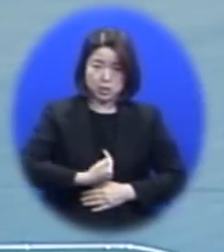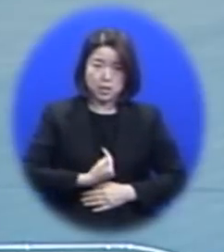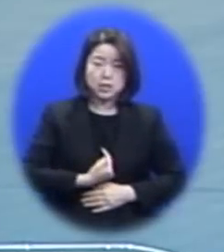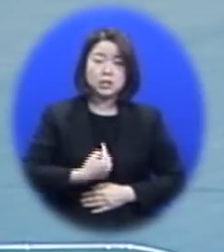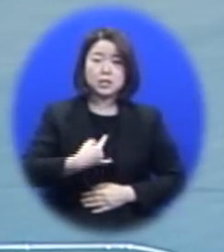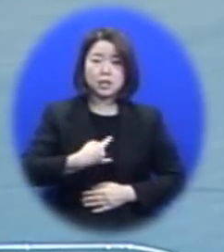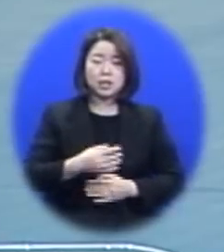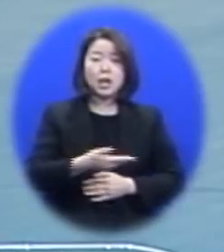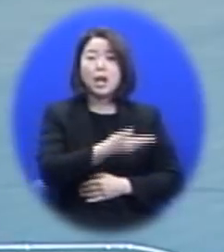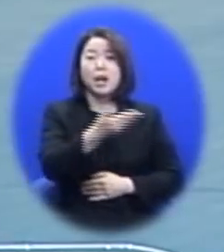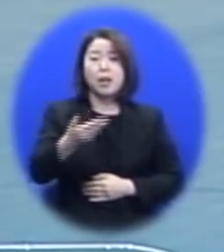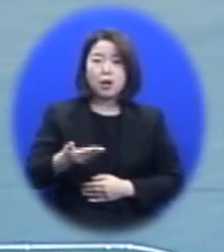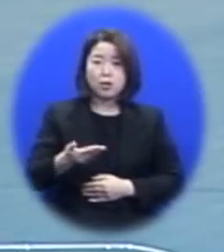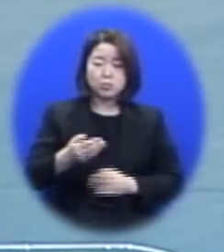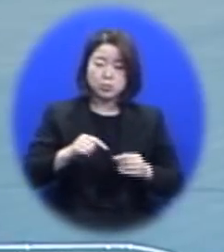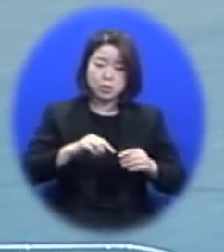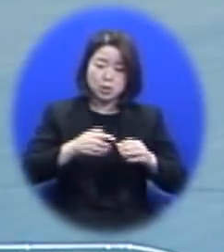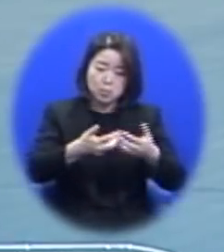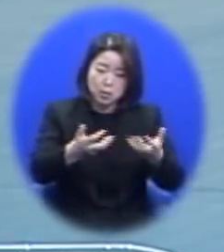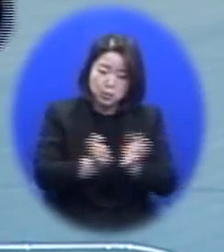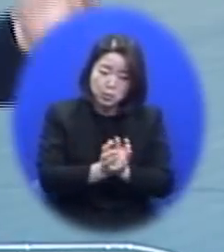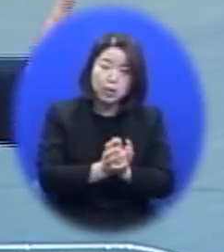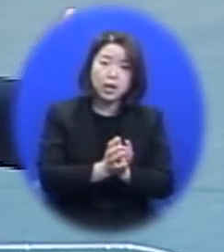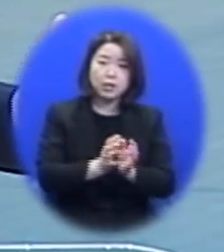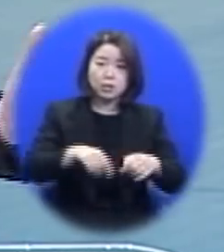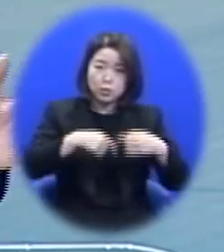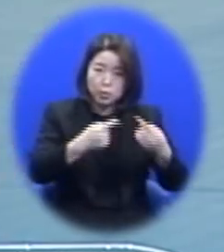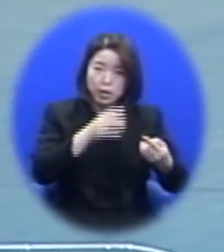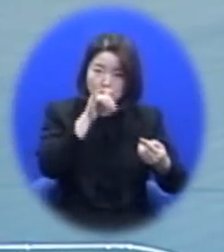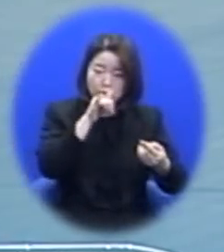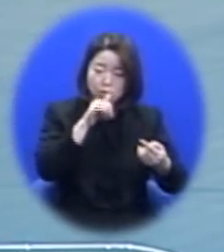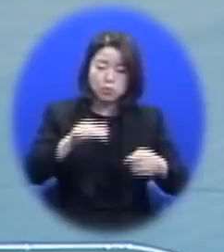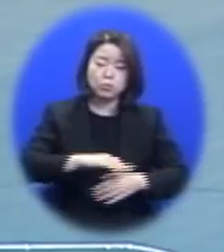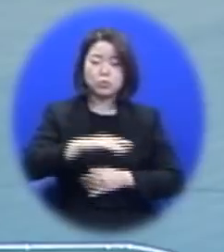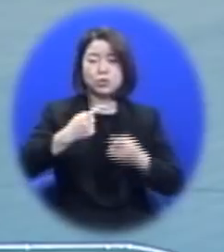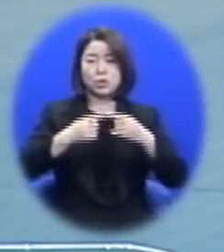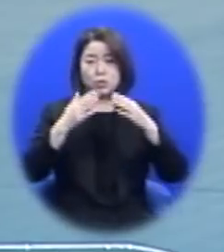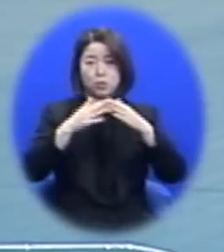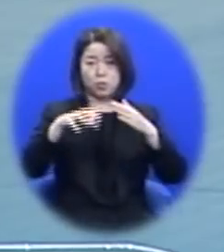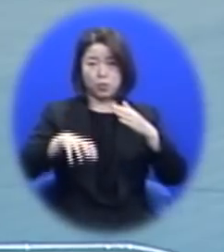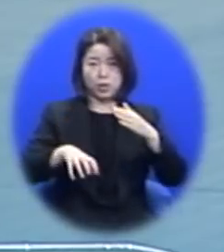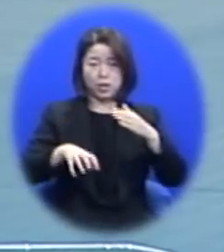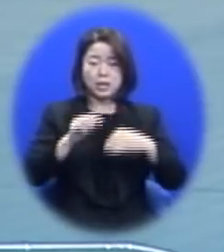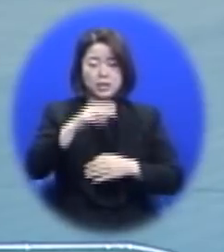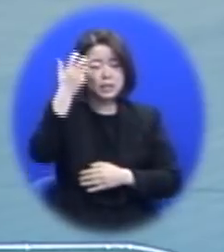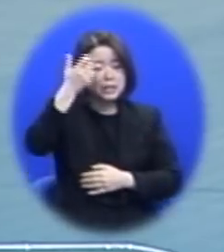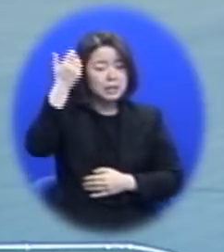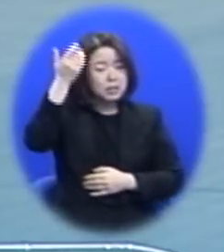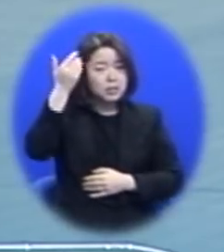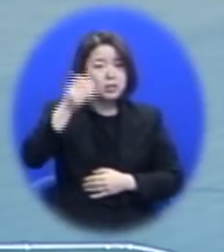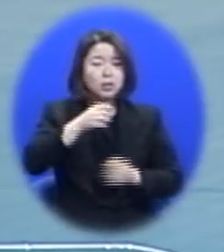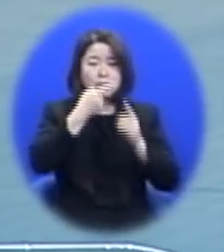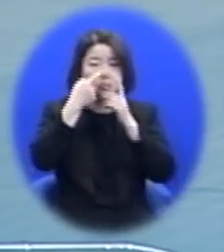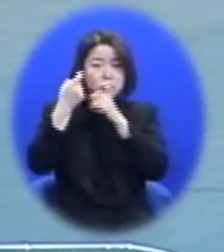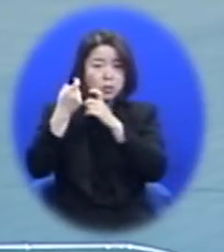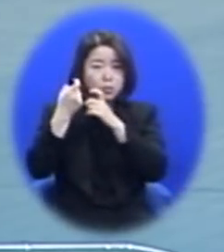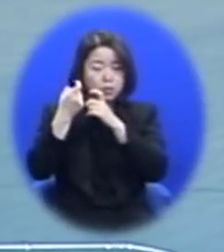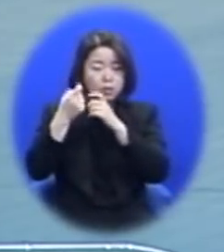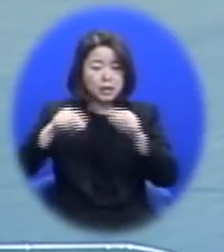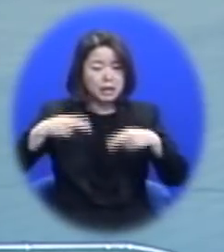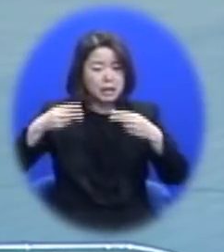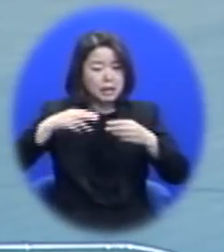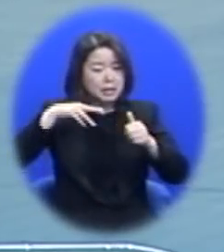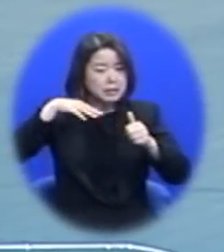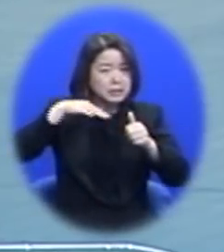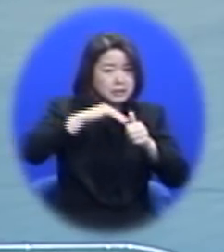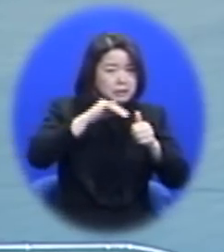자신에게 또는 여러분이 속한 공동체에, 우리 교회에 이 영적인 미혹, 이세벨과 같은